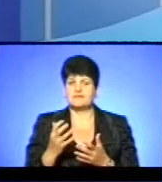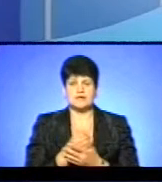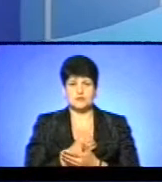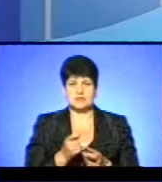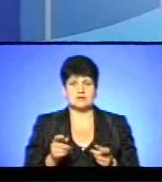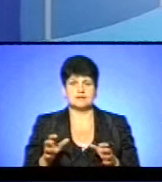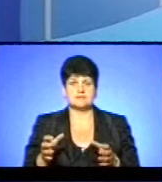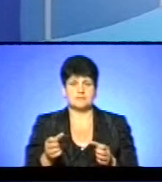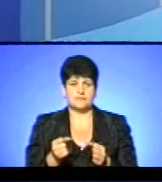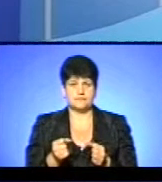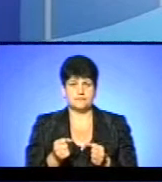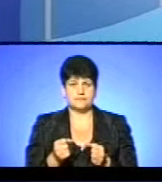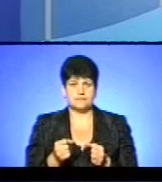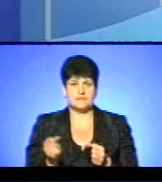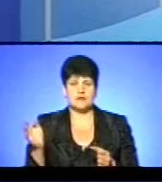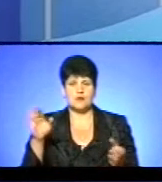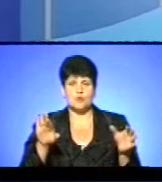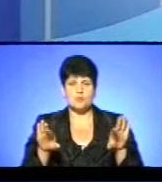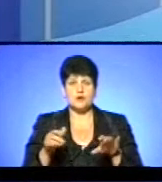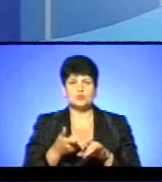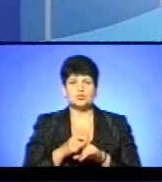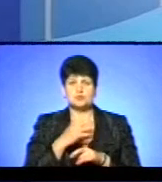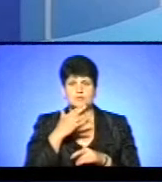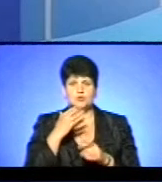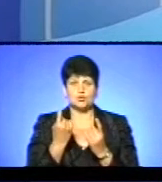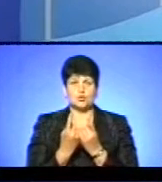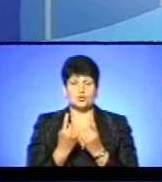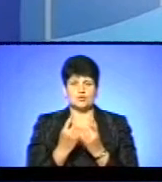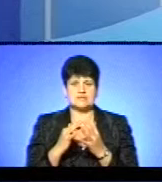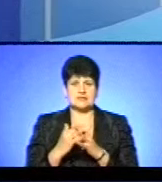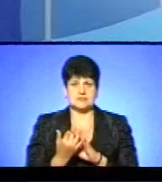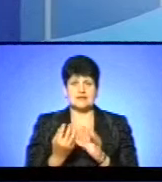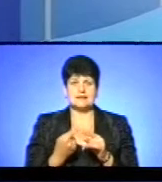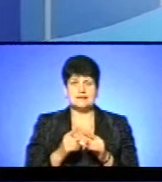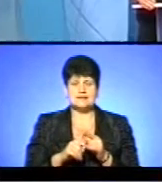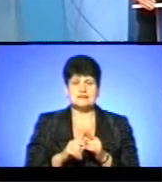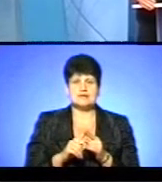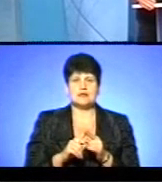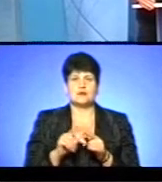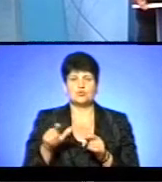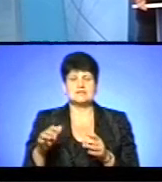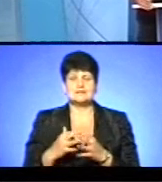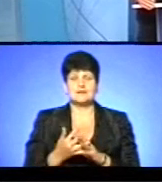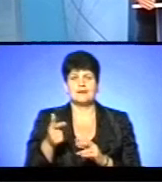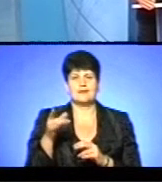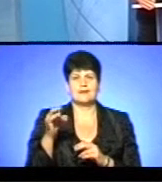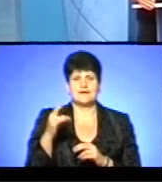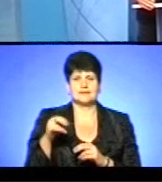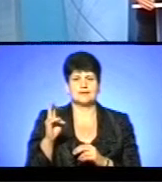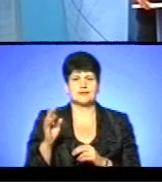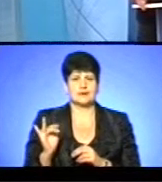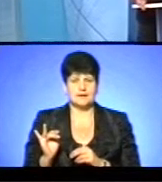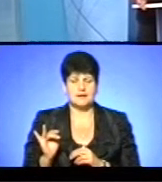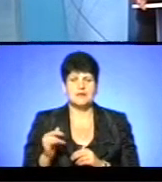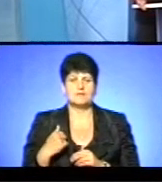оскільки на горбах стоїть дуже багато односельчан. Це жителі села Глядки, тобто десь ми були помічені,